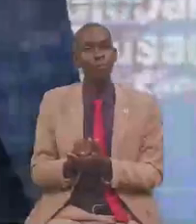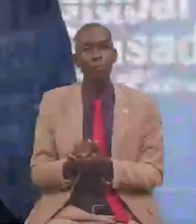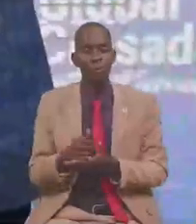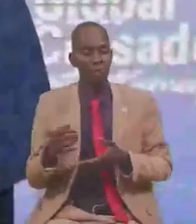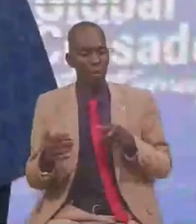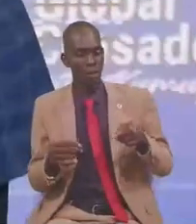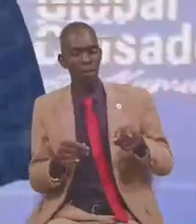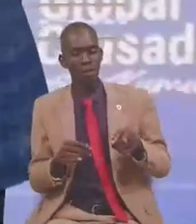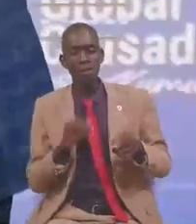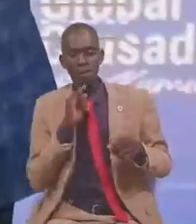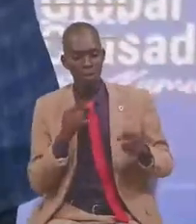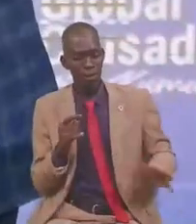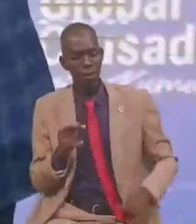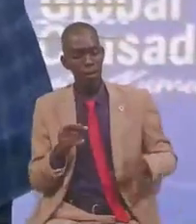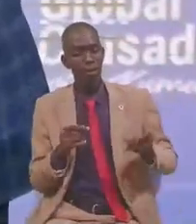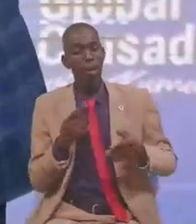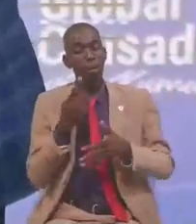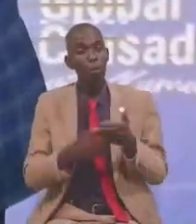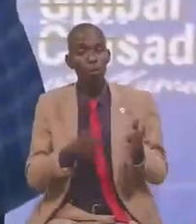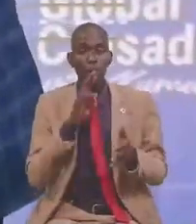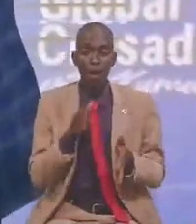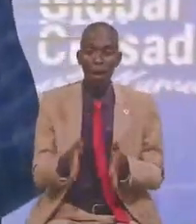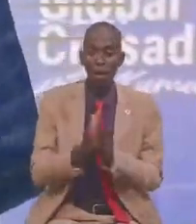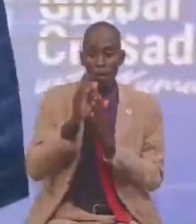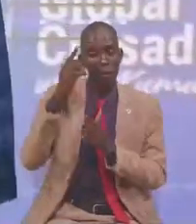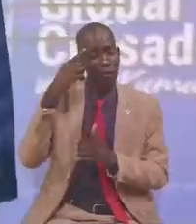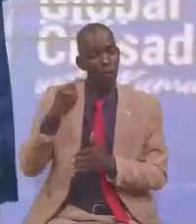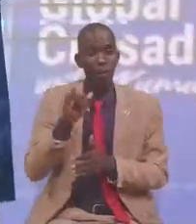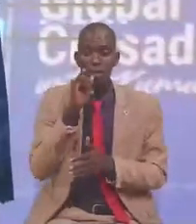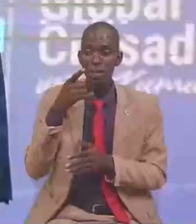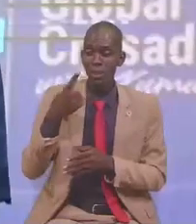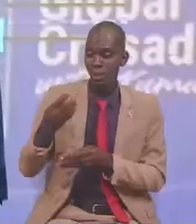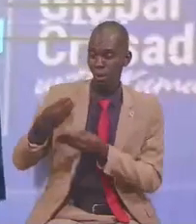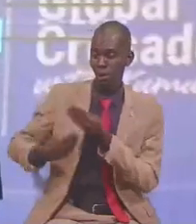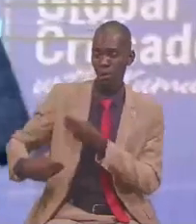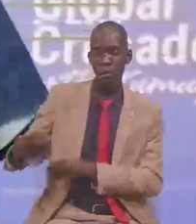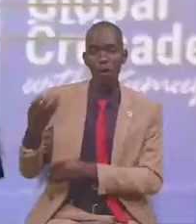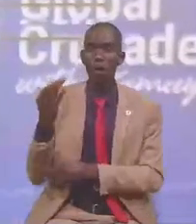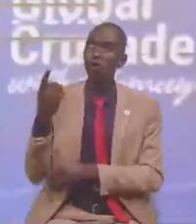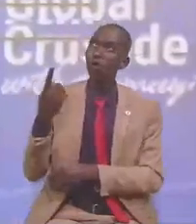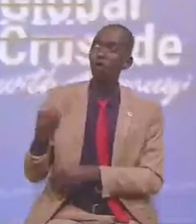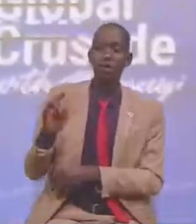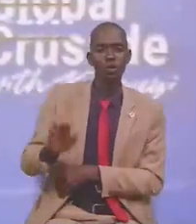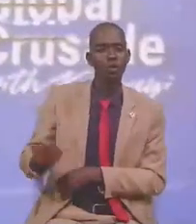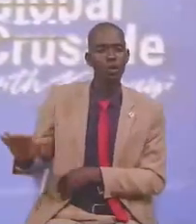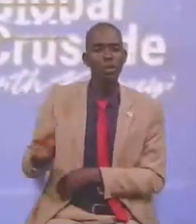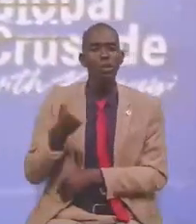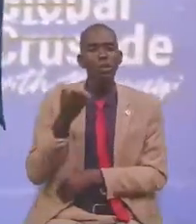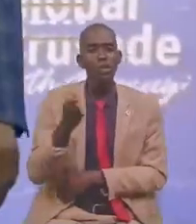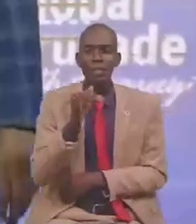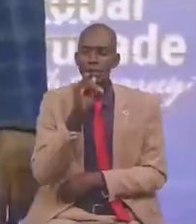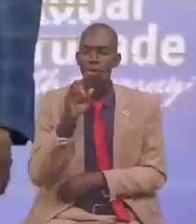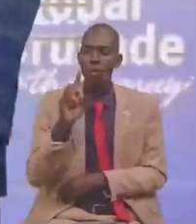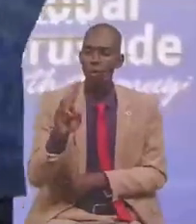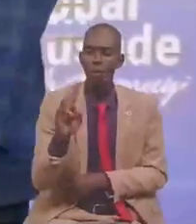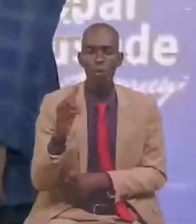Et tu es chien, ce que tu demandes, c'est le droit d'aînesse des enfants. Il n'y a qu'une seule manière de